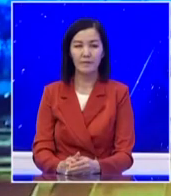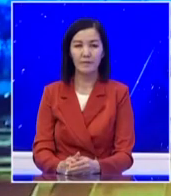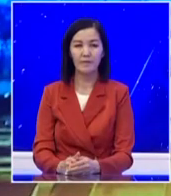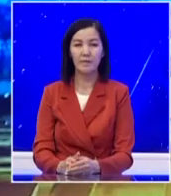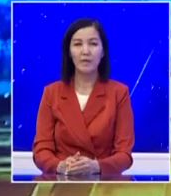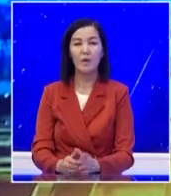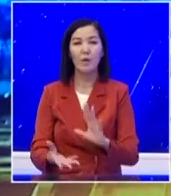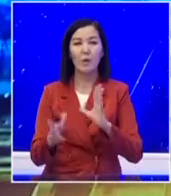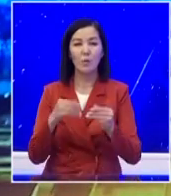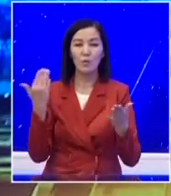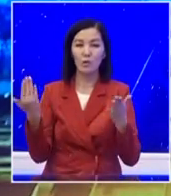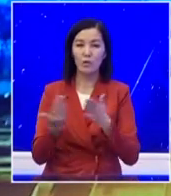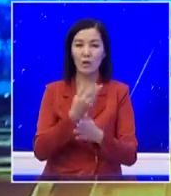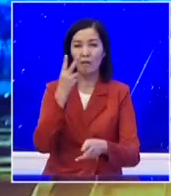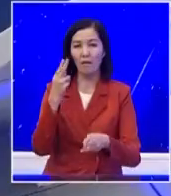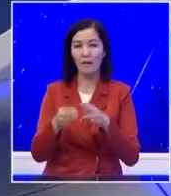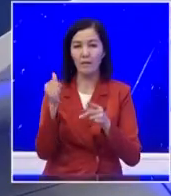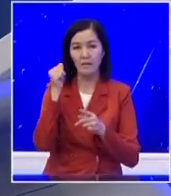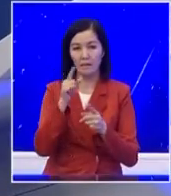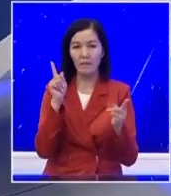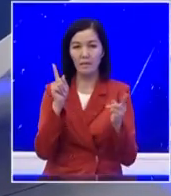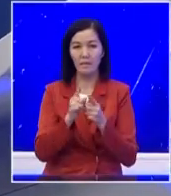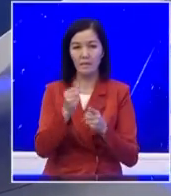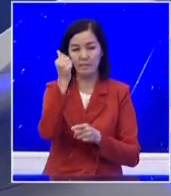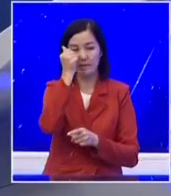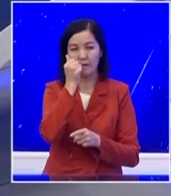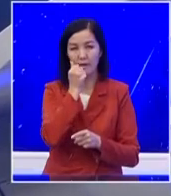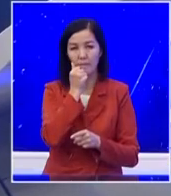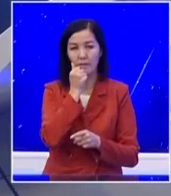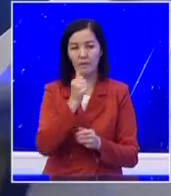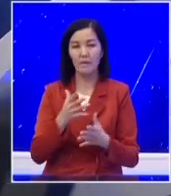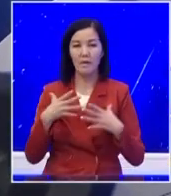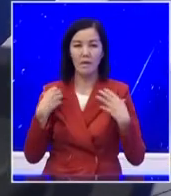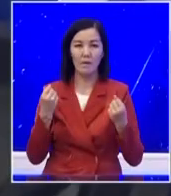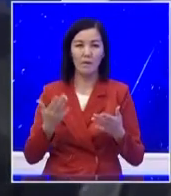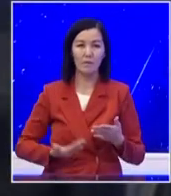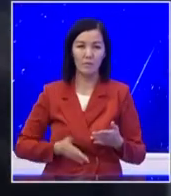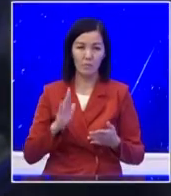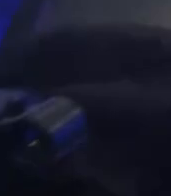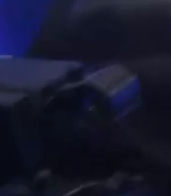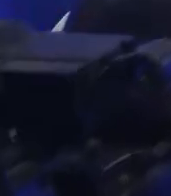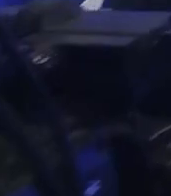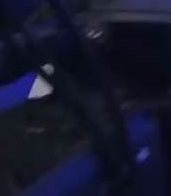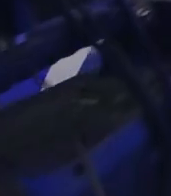Қадірменді көрермен, бүгінге айтар ақпарат осы. Жүздеріңізбен келер күні қауышамыз. Аман сау болыңыздар.